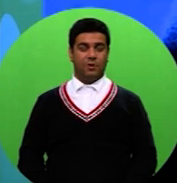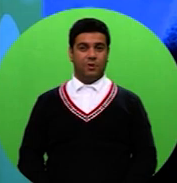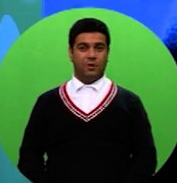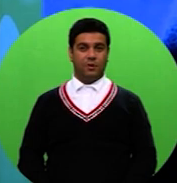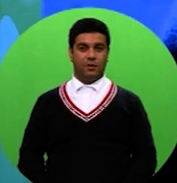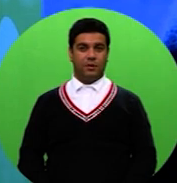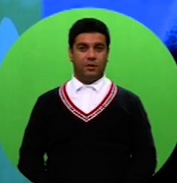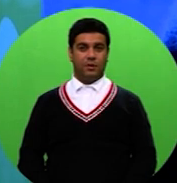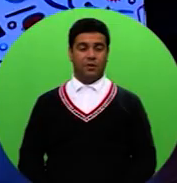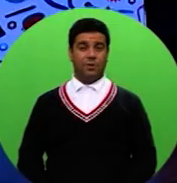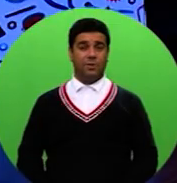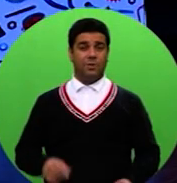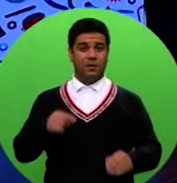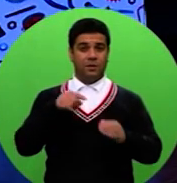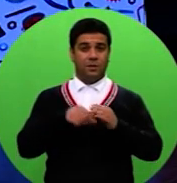зоопарке.